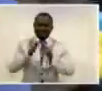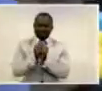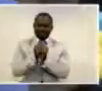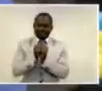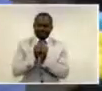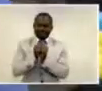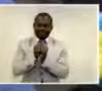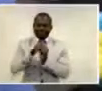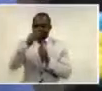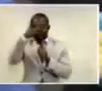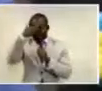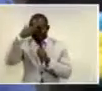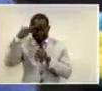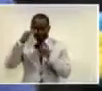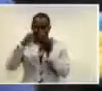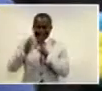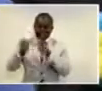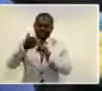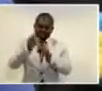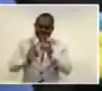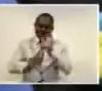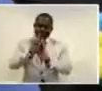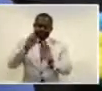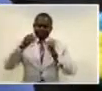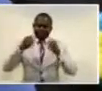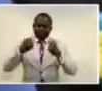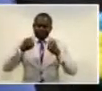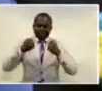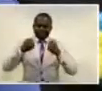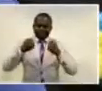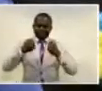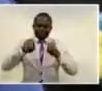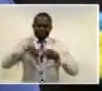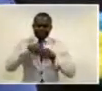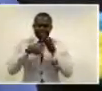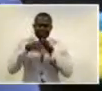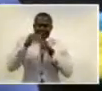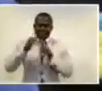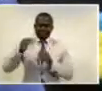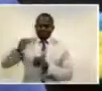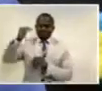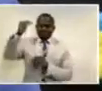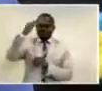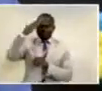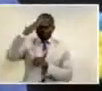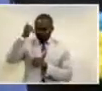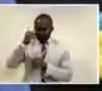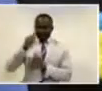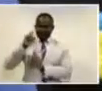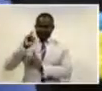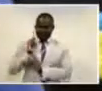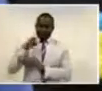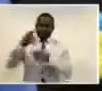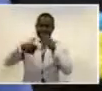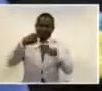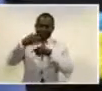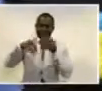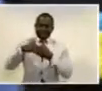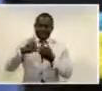ari nawe mbambu mabwiye ngo twageze ku iterambere ikomeye ubu nanjye ubwanjye ndi kwibakira etaje kubera umutekano komereza